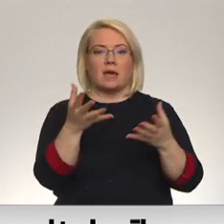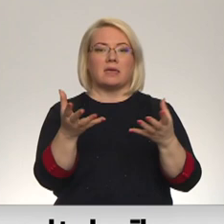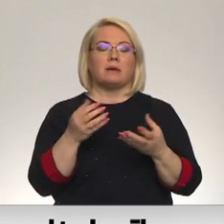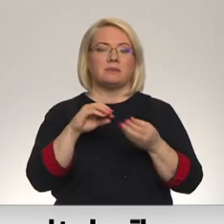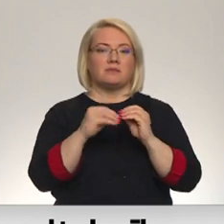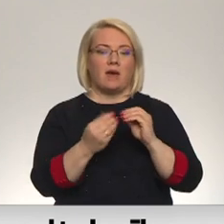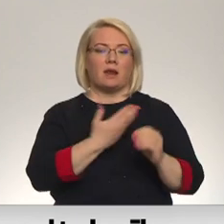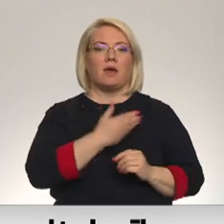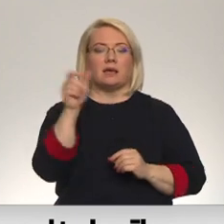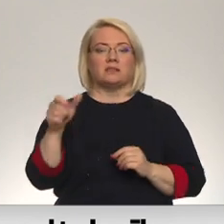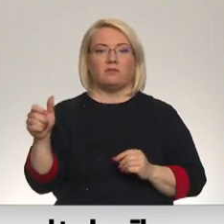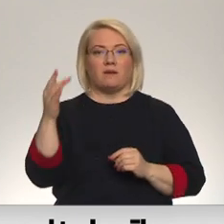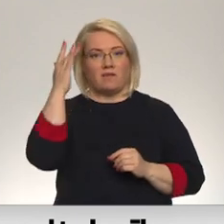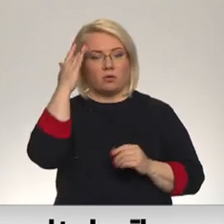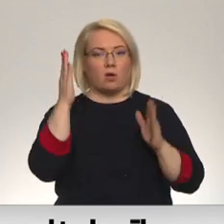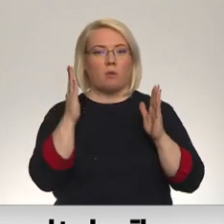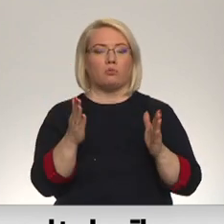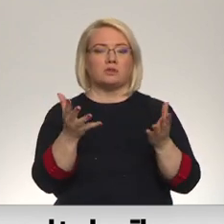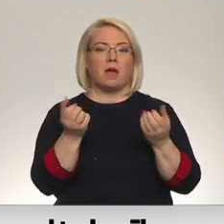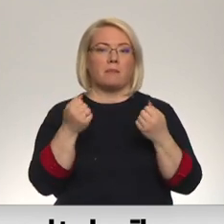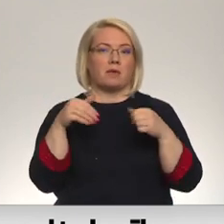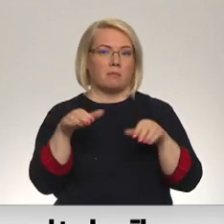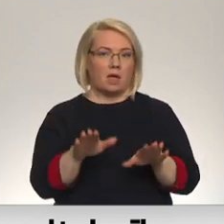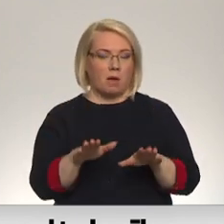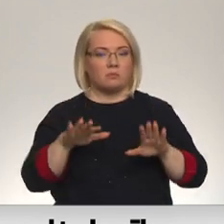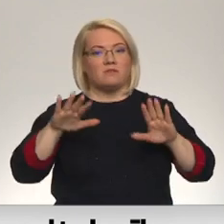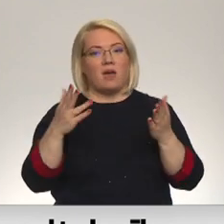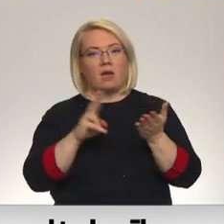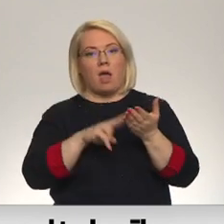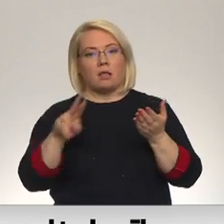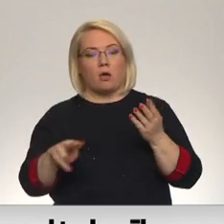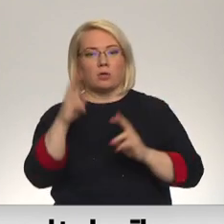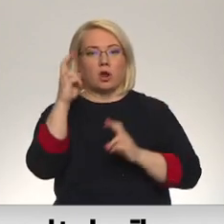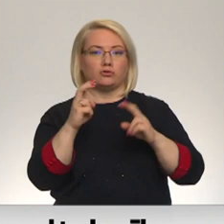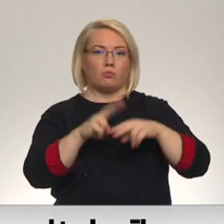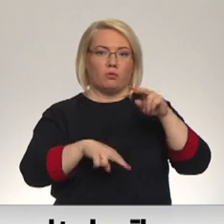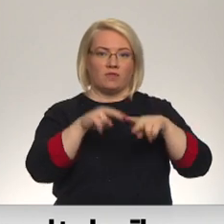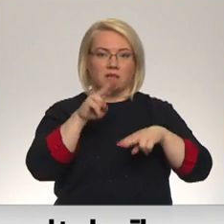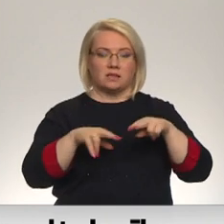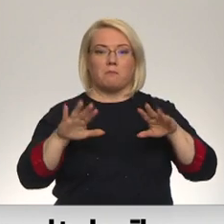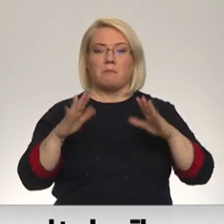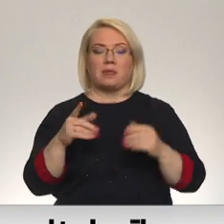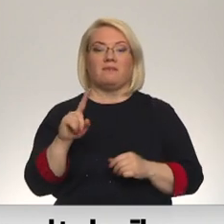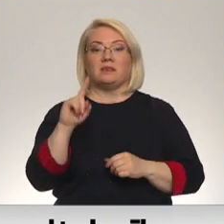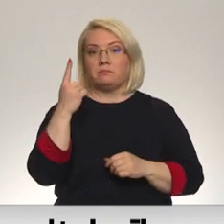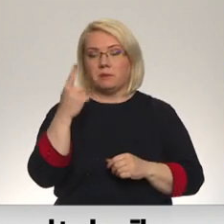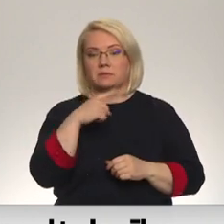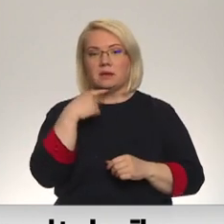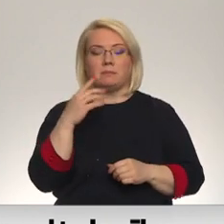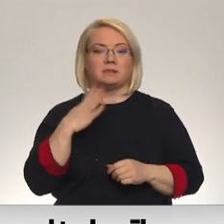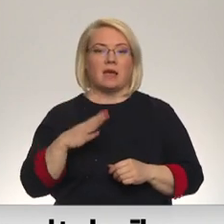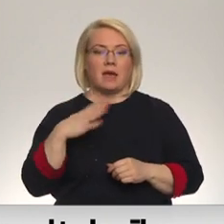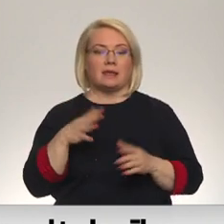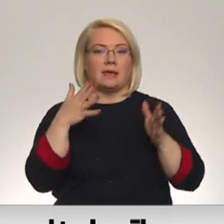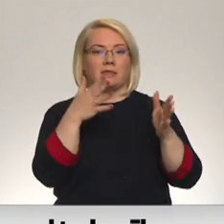vērā iedzīvotāju viedokli, ja būs jāpieņem lēmums vai atļaut ražotnes celtniecību. Taču vispirms vēlas sagaidīt